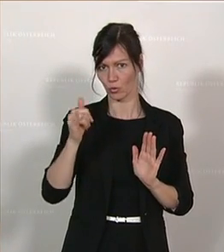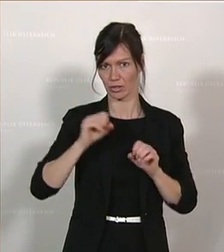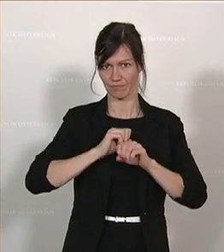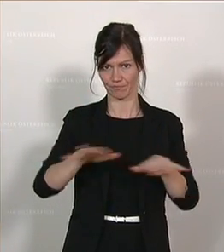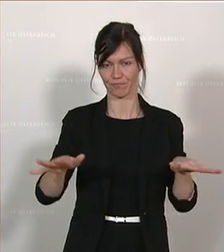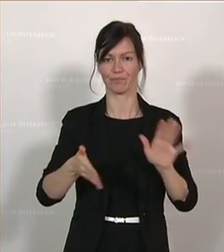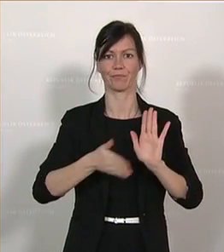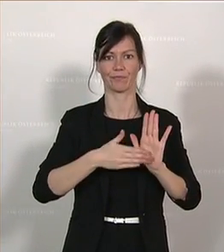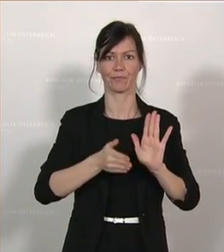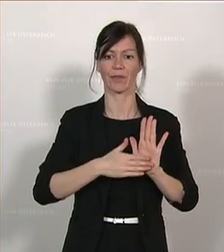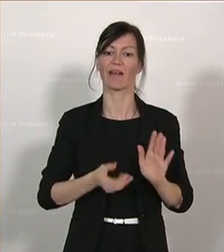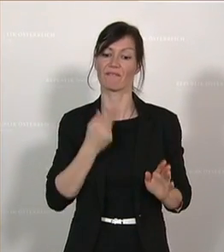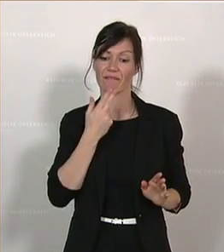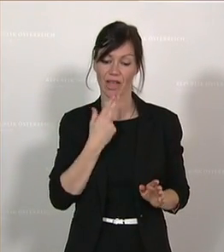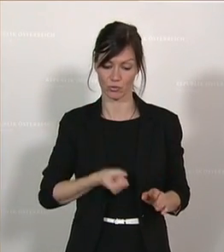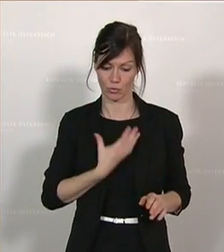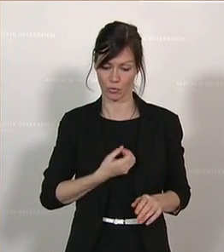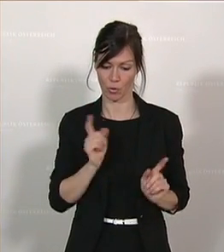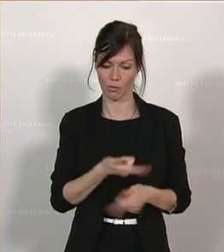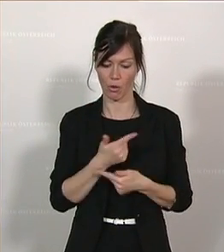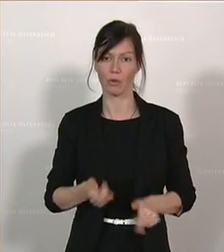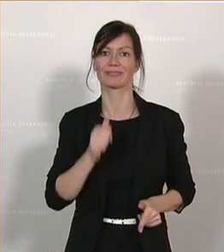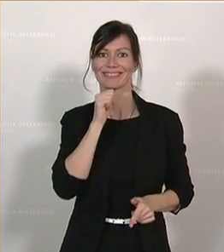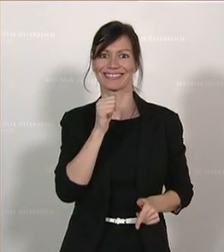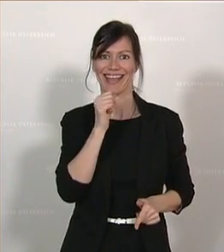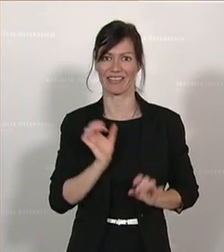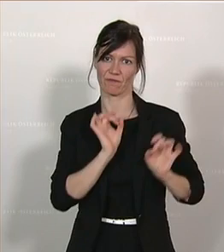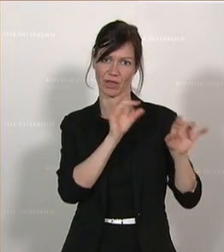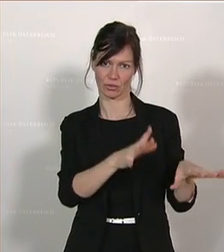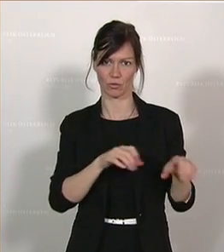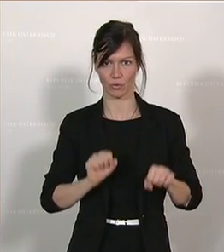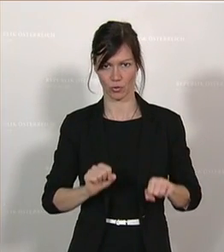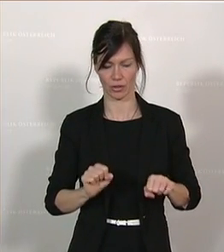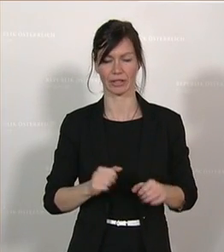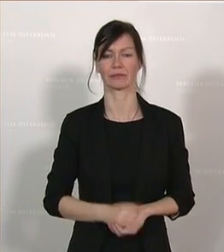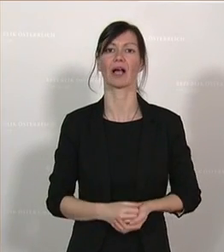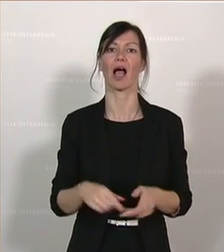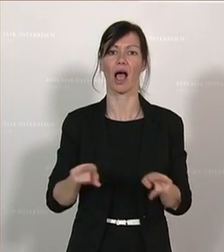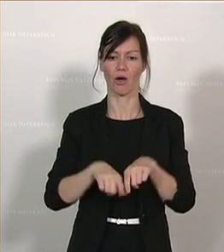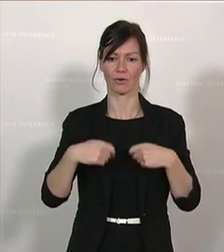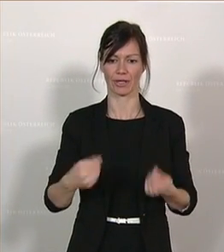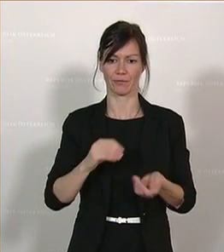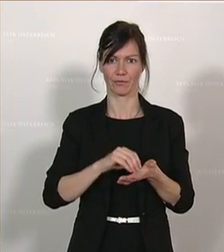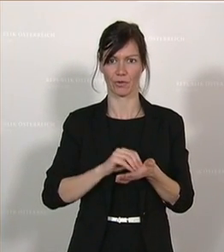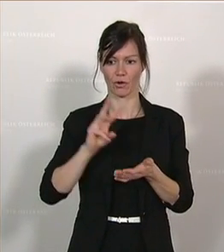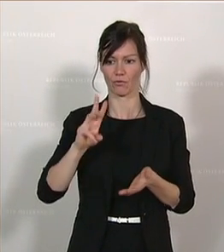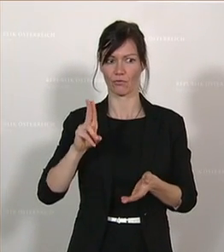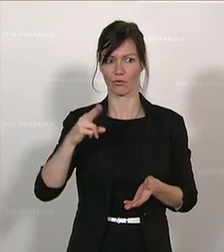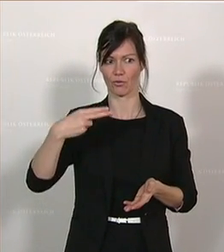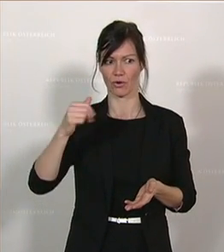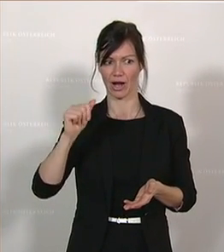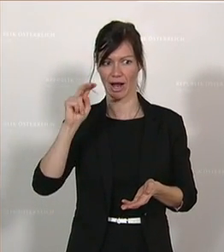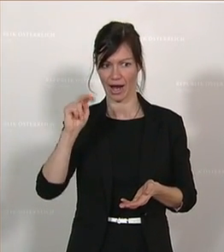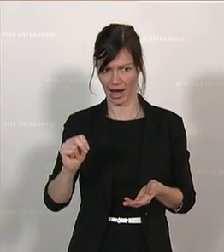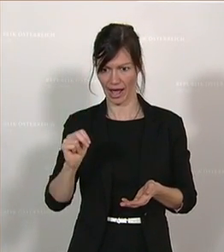von Symptomlosen gehen keine Infektionen aus, Frau Kollegin. Des Weiteren gibt es die sogenannte Wuhan-Studie, veröffentlicht